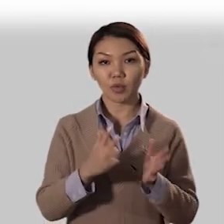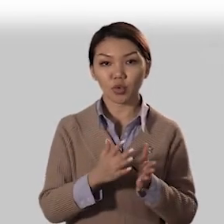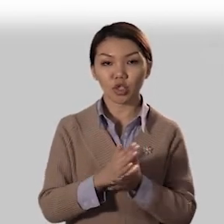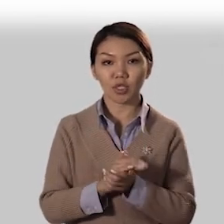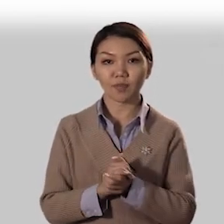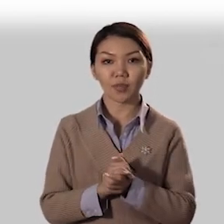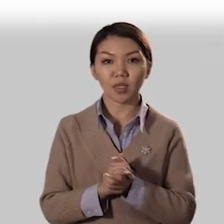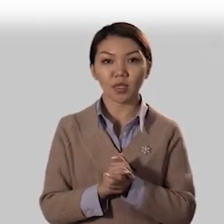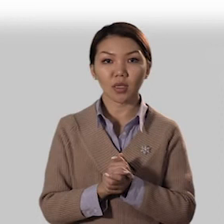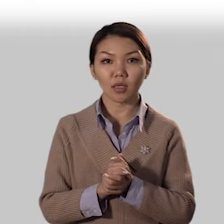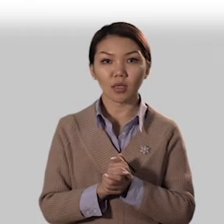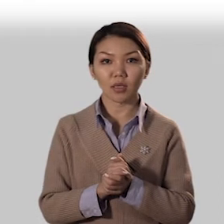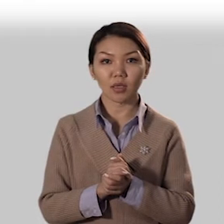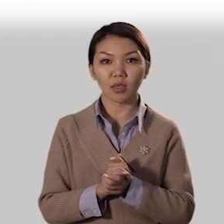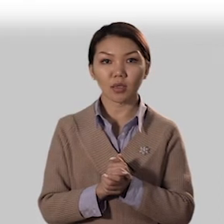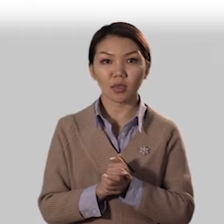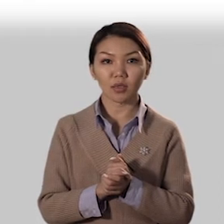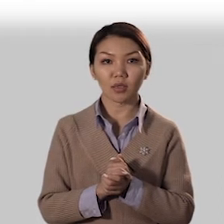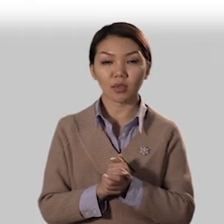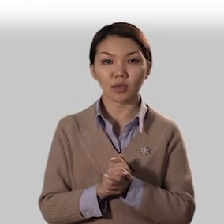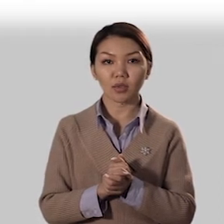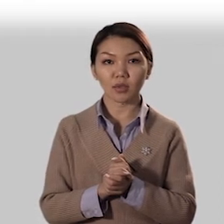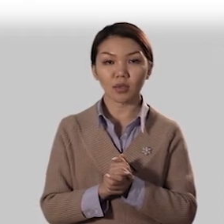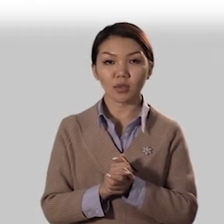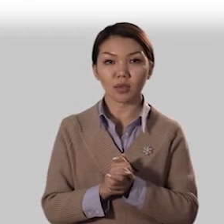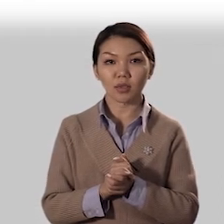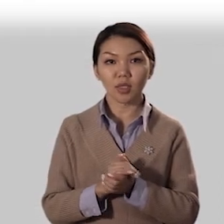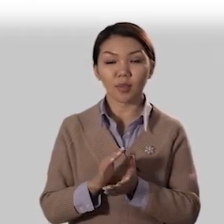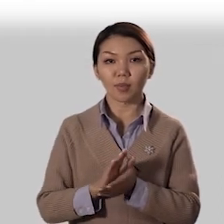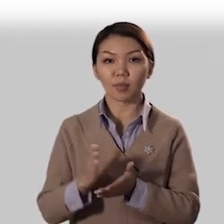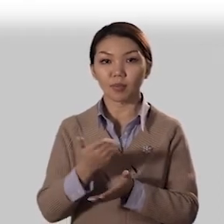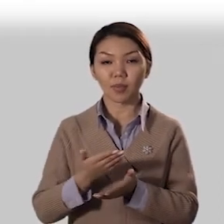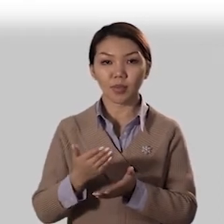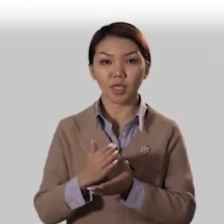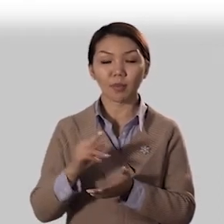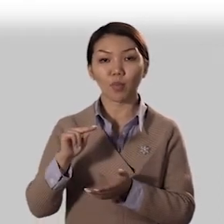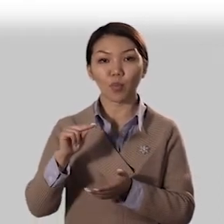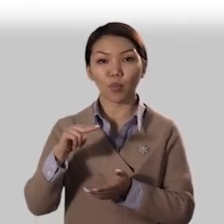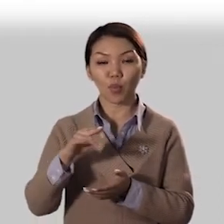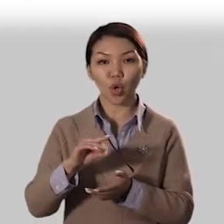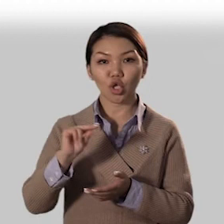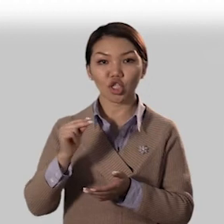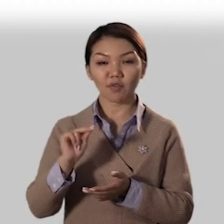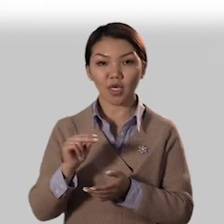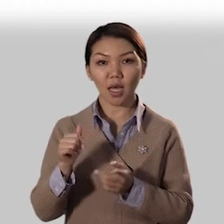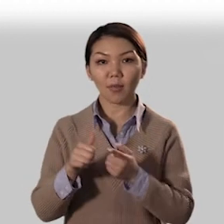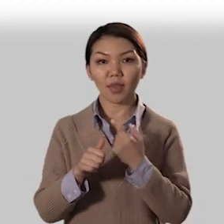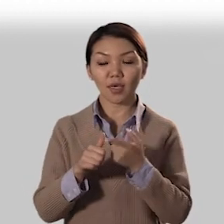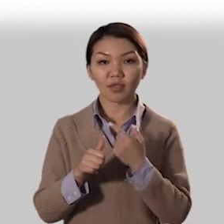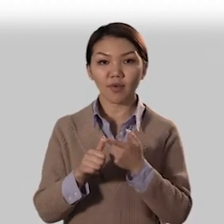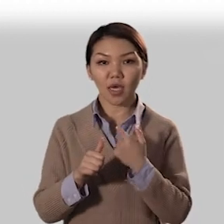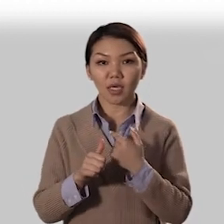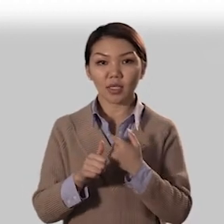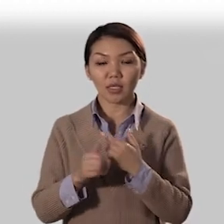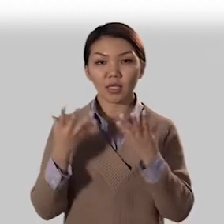название журнала зритель имя собственное по четвергам название дней недели